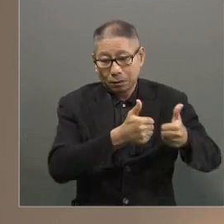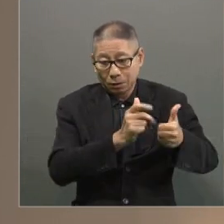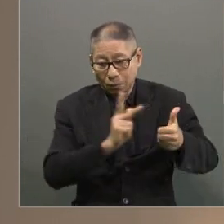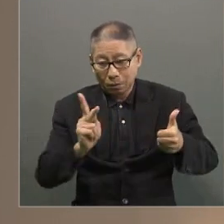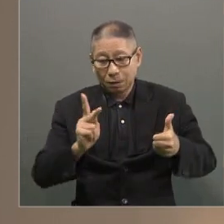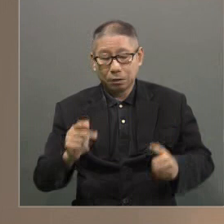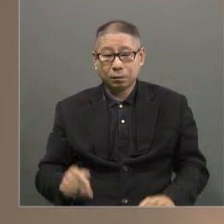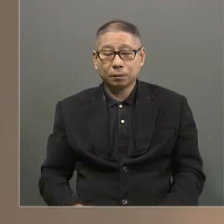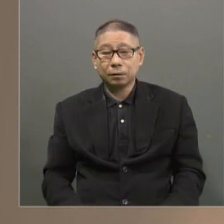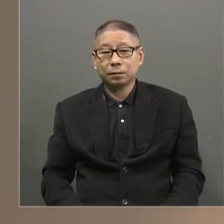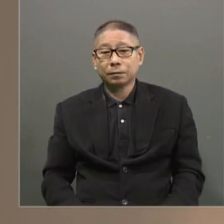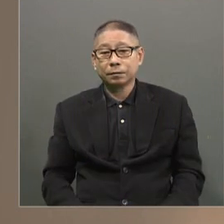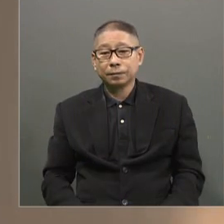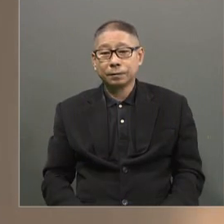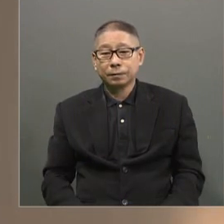ธารณะ